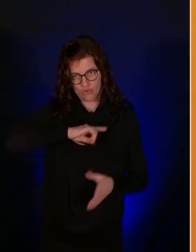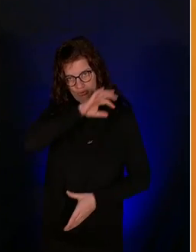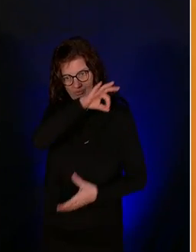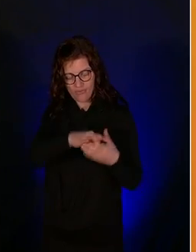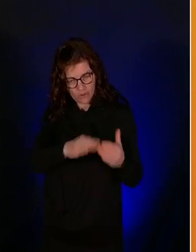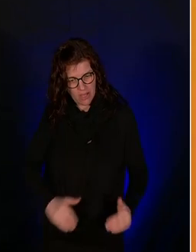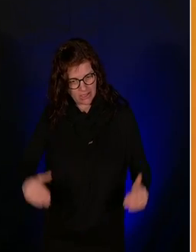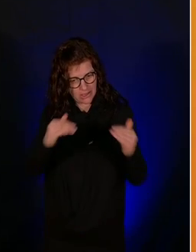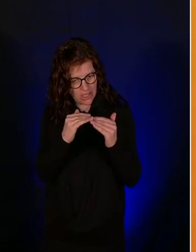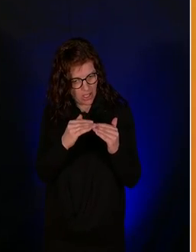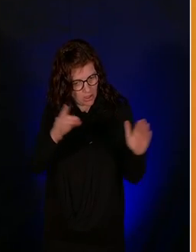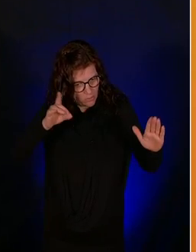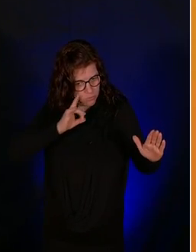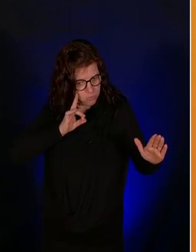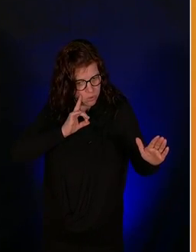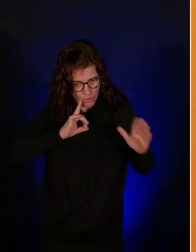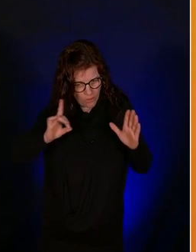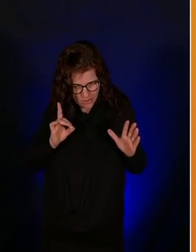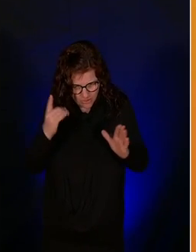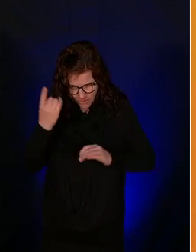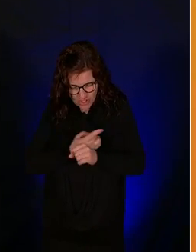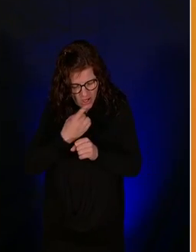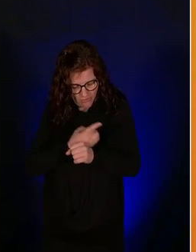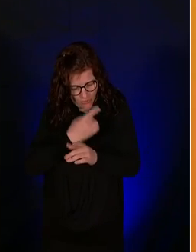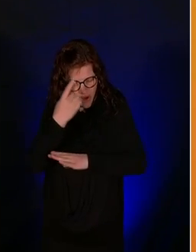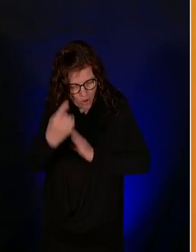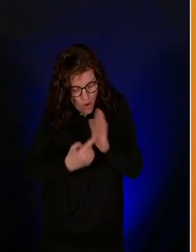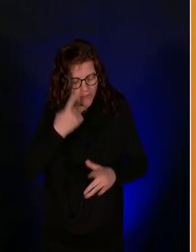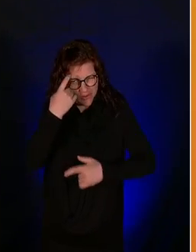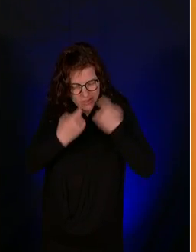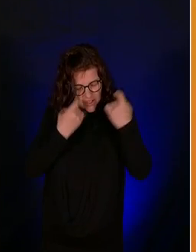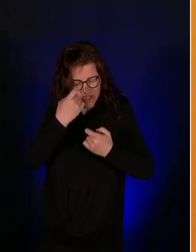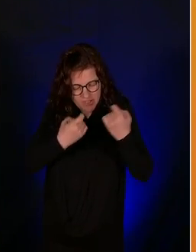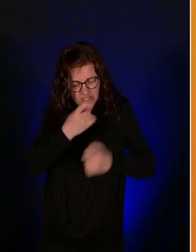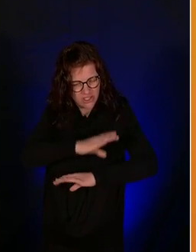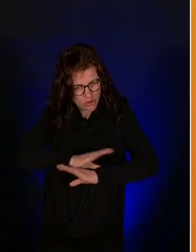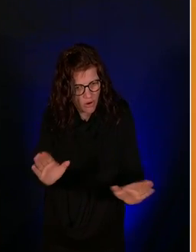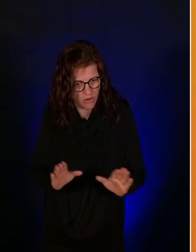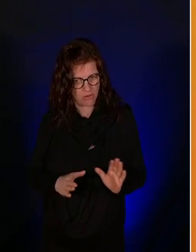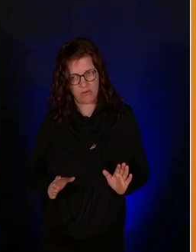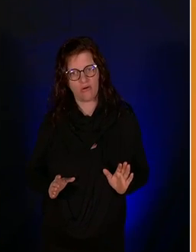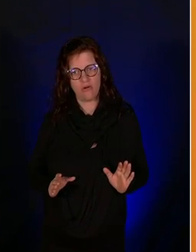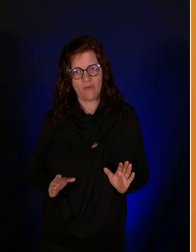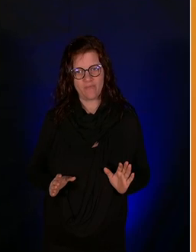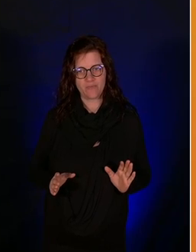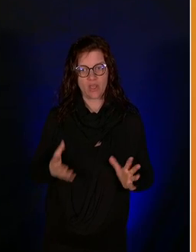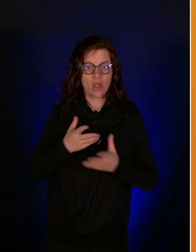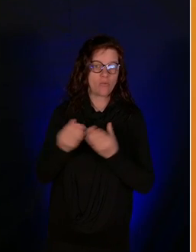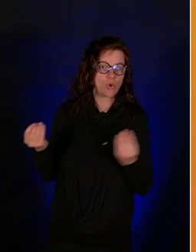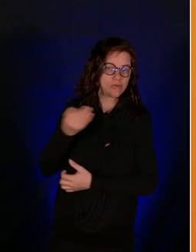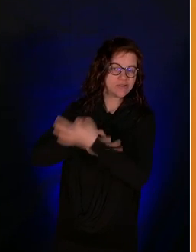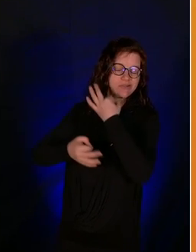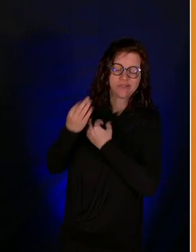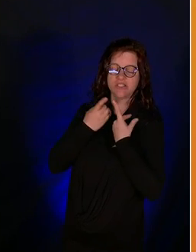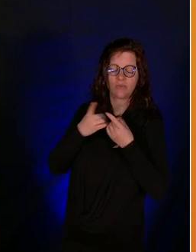parité, alors pourquoi la remettre chaque fois en cause ? Beaucoup arguent d'un manque de démocratie, mais